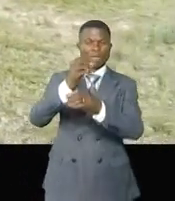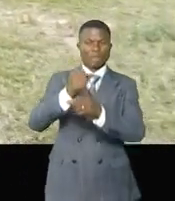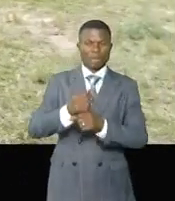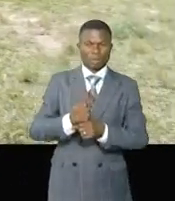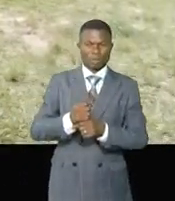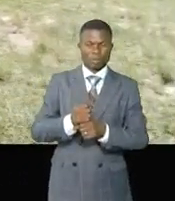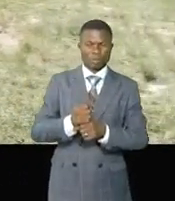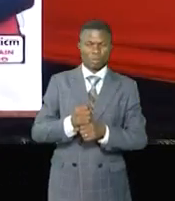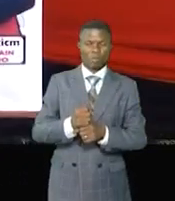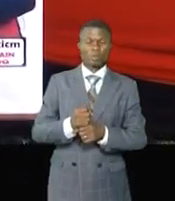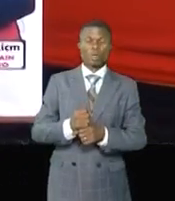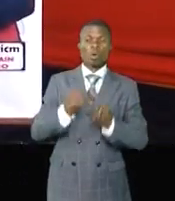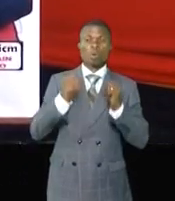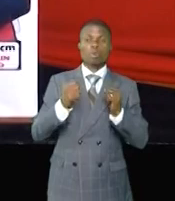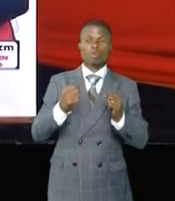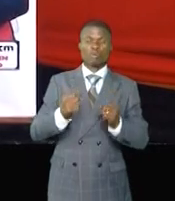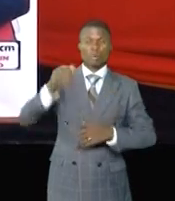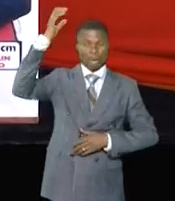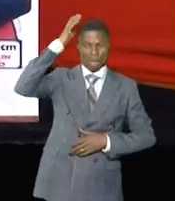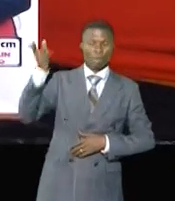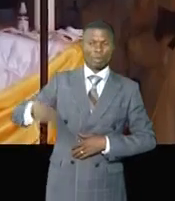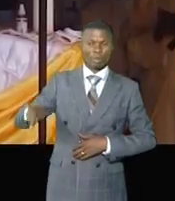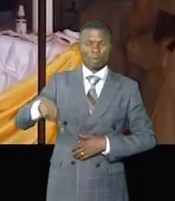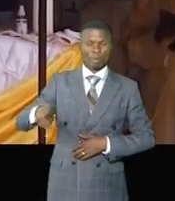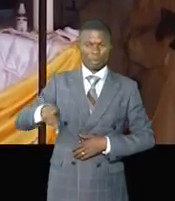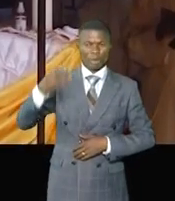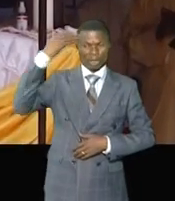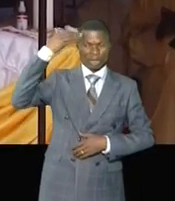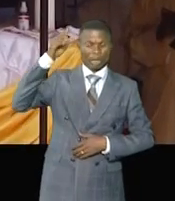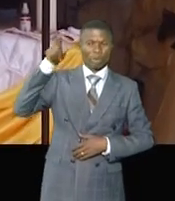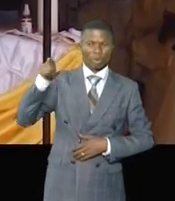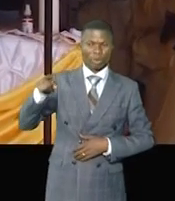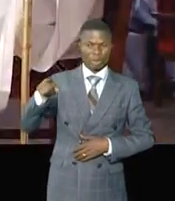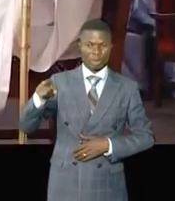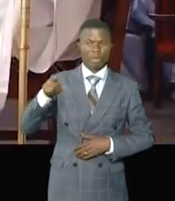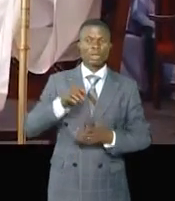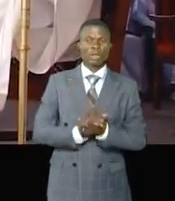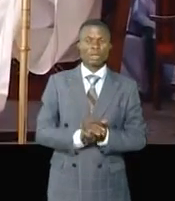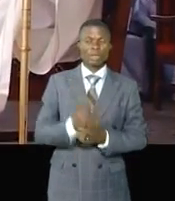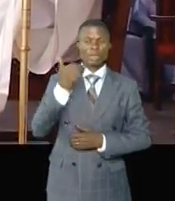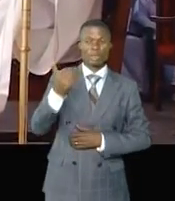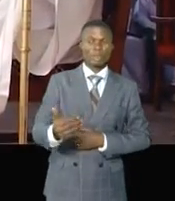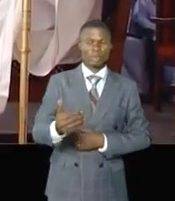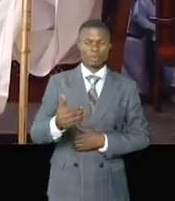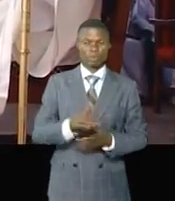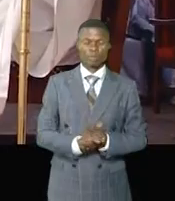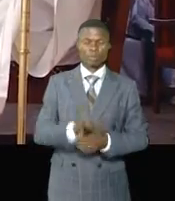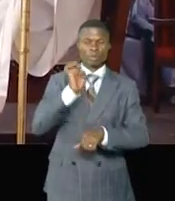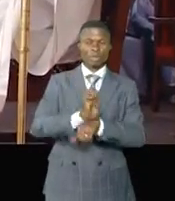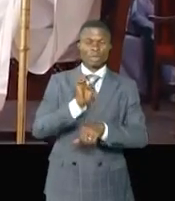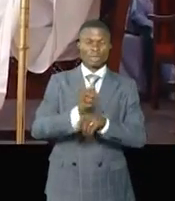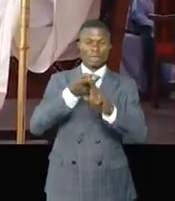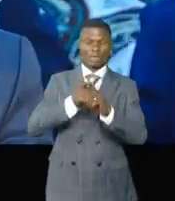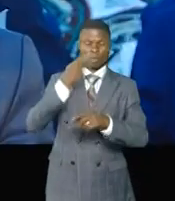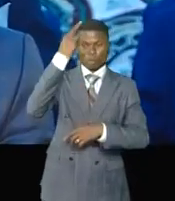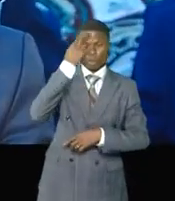pallium d'archevêque de la province ecclésiastique de Mbandaka-Bikoro devant le clergé local, des notables